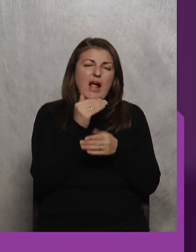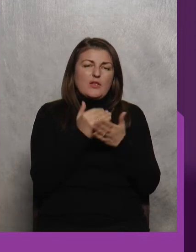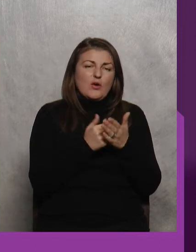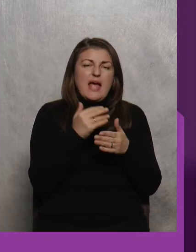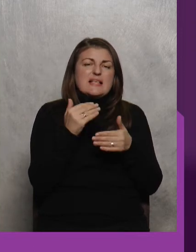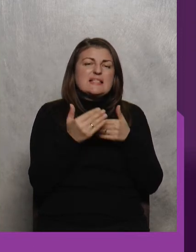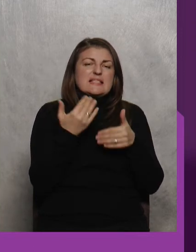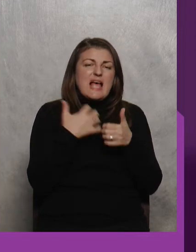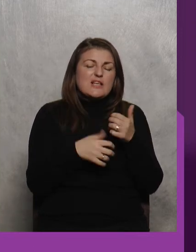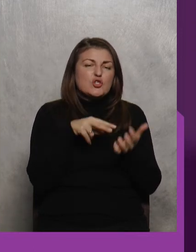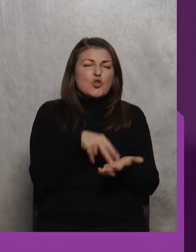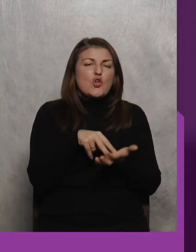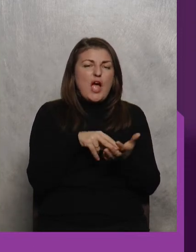серед